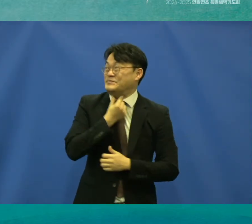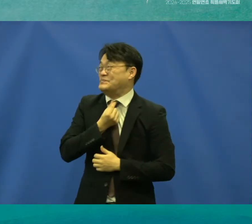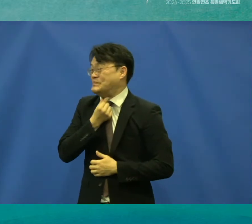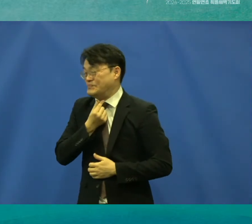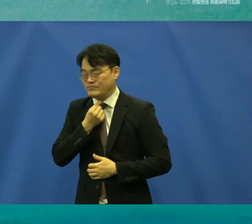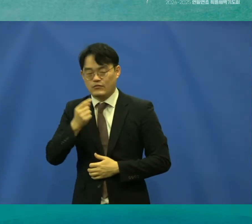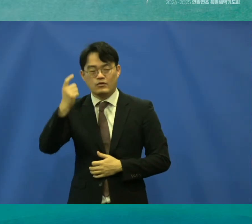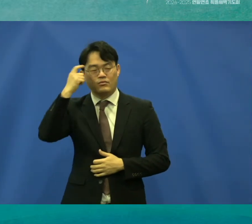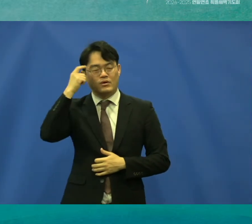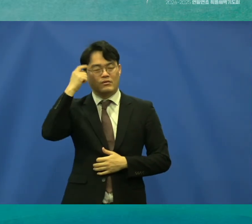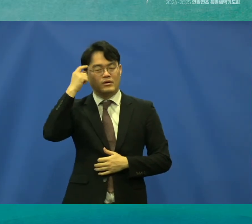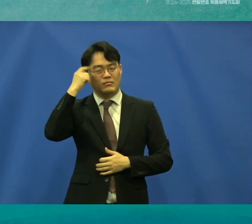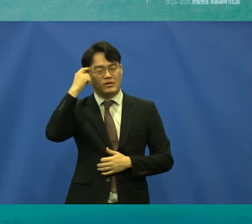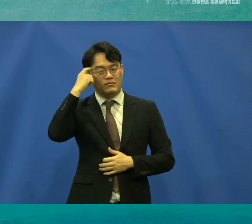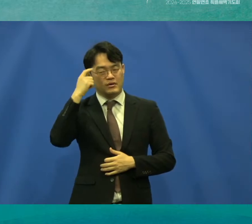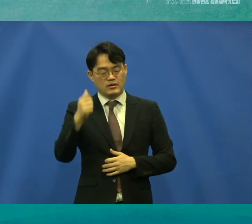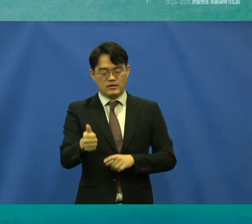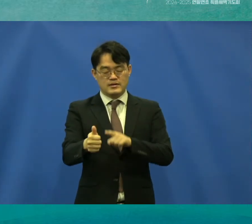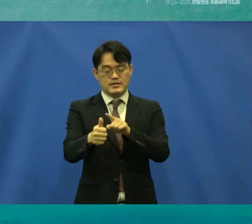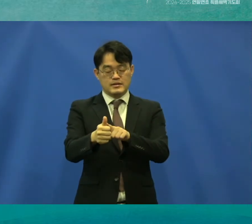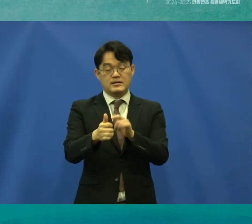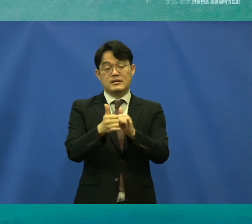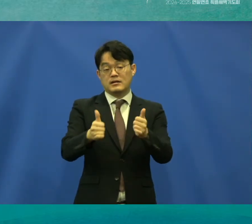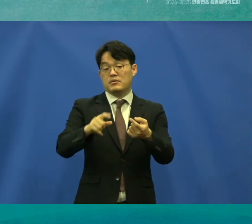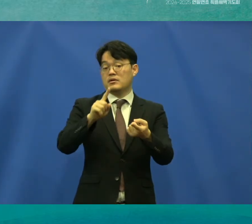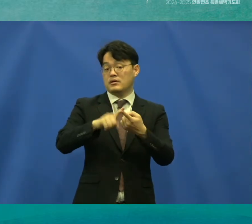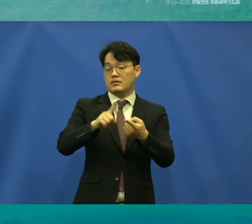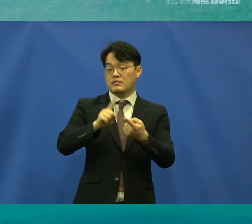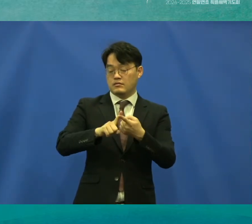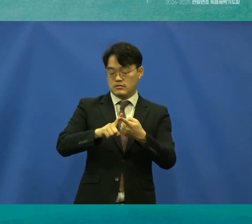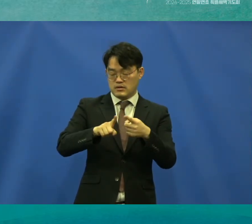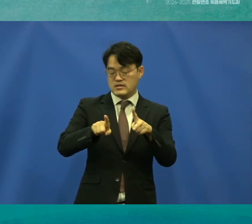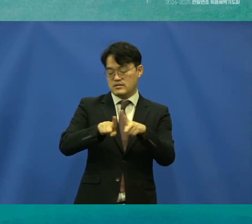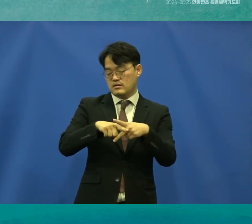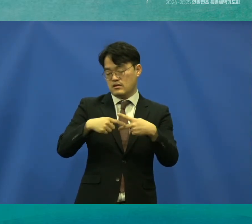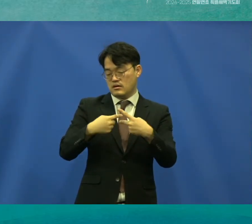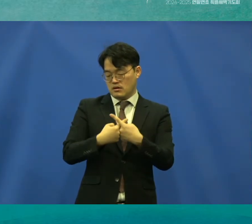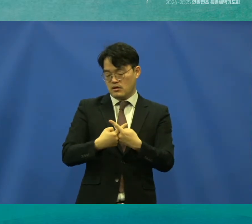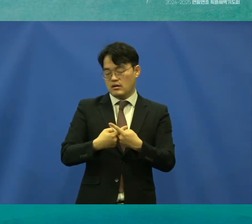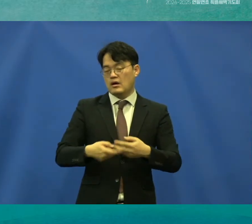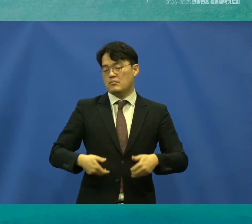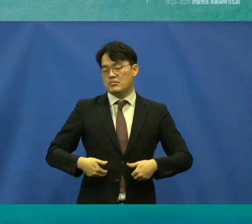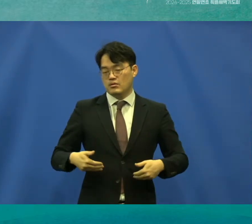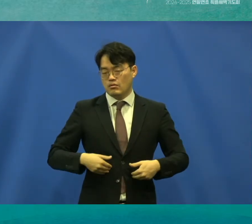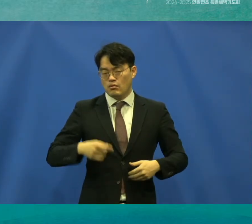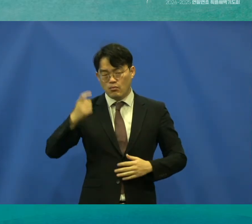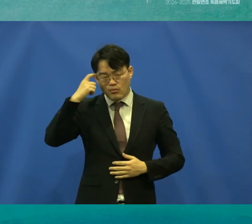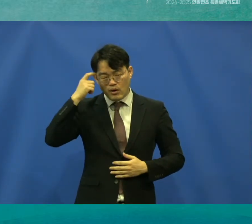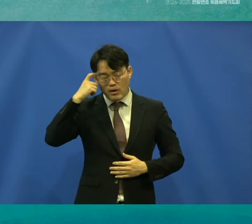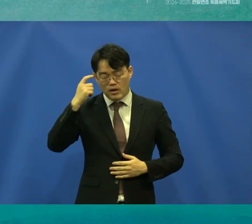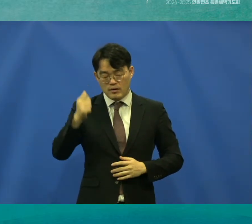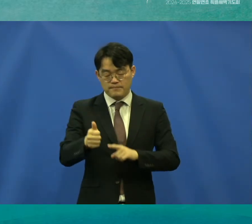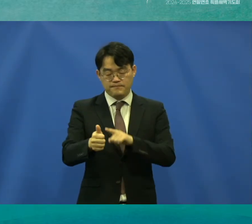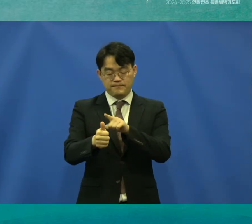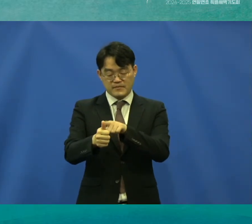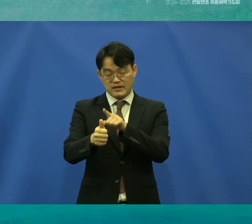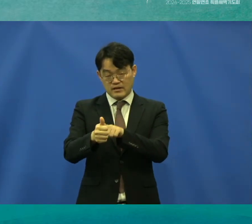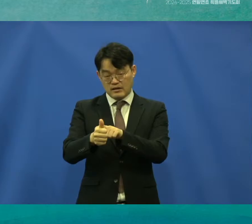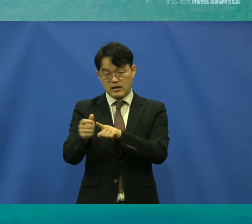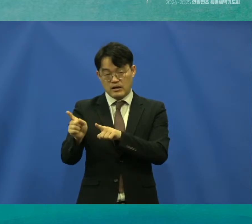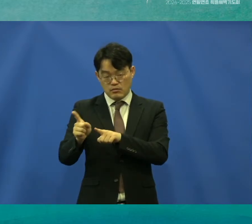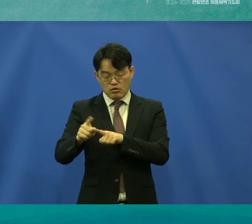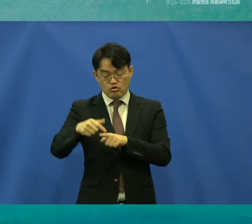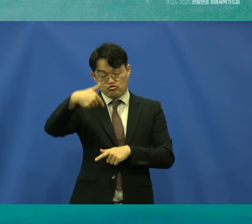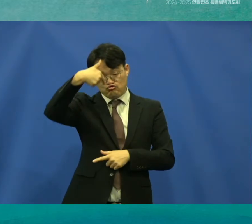요나를 이해할 만한 이유들이 충분히 있습니다. 우선 요나는 구약시대에 유일하게 이방 나라의 복음을